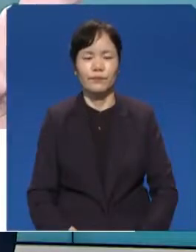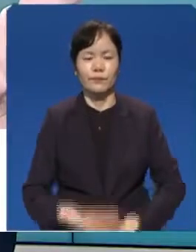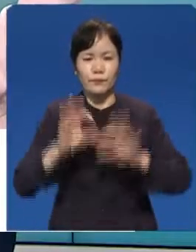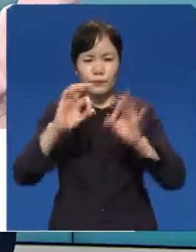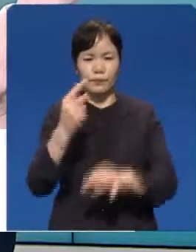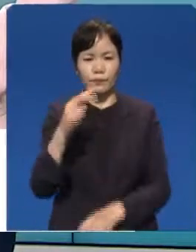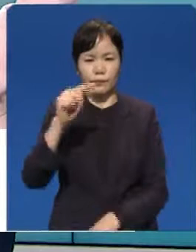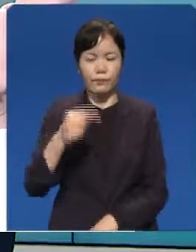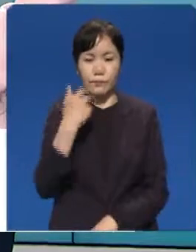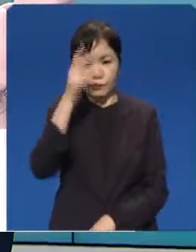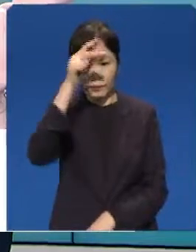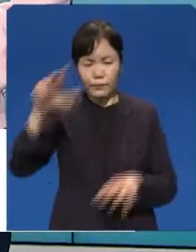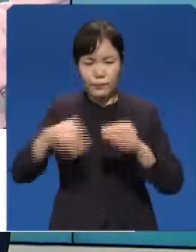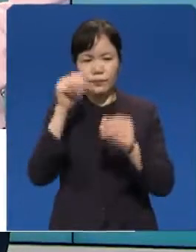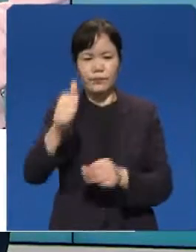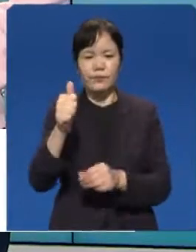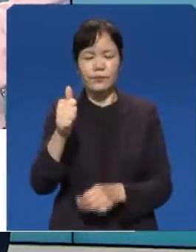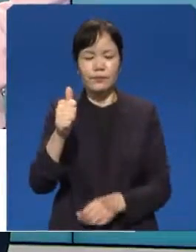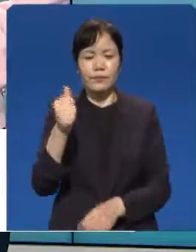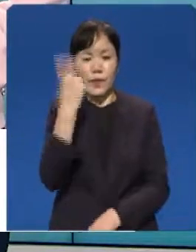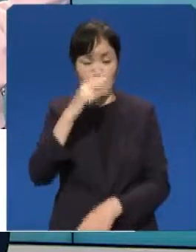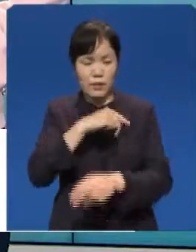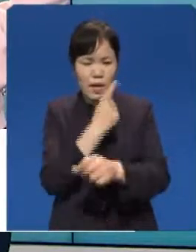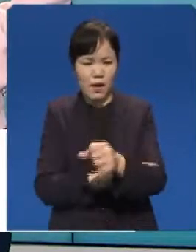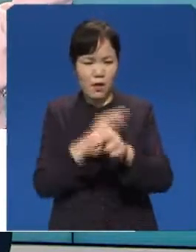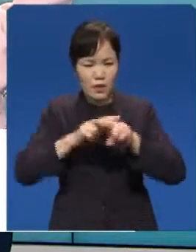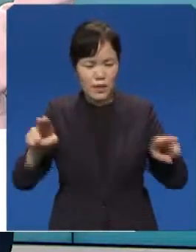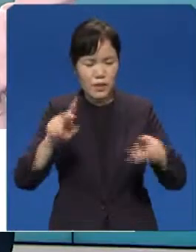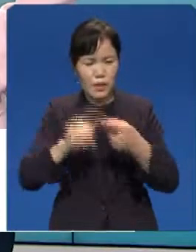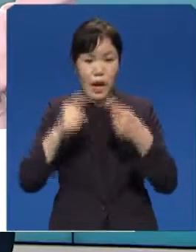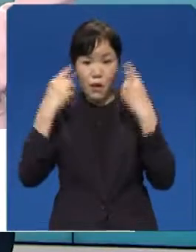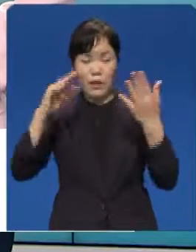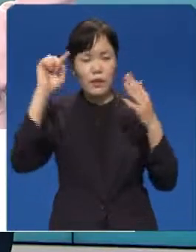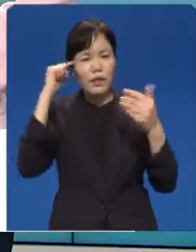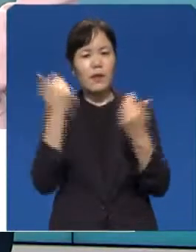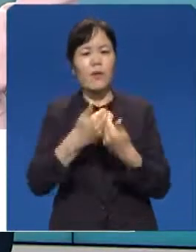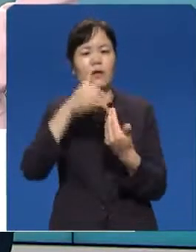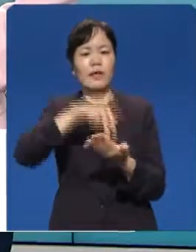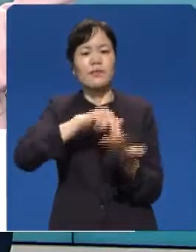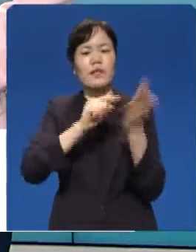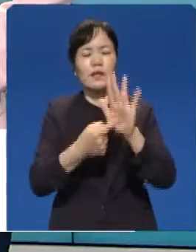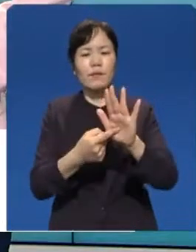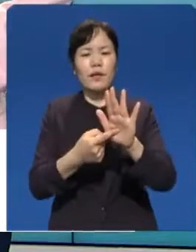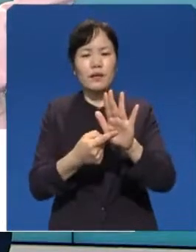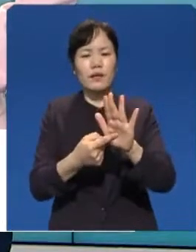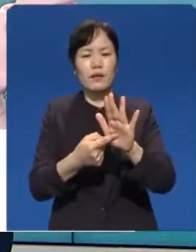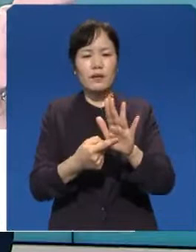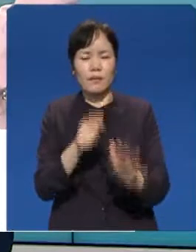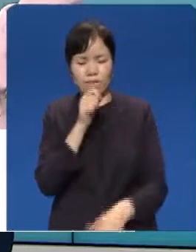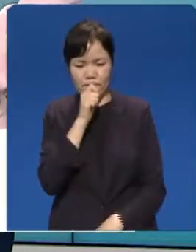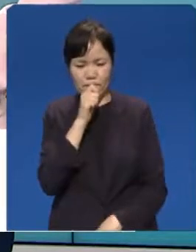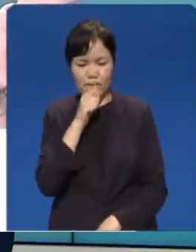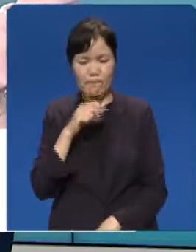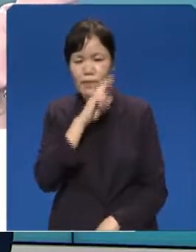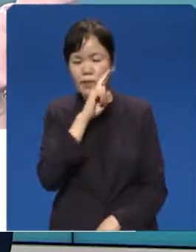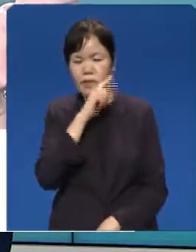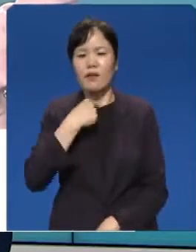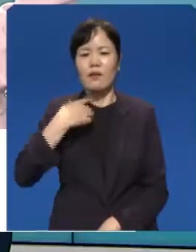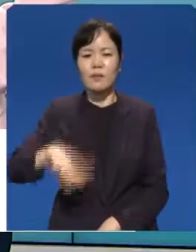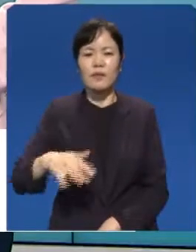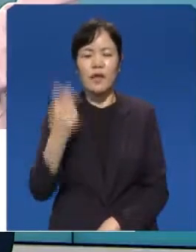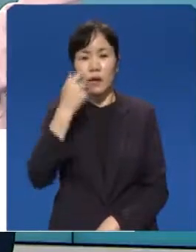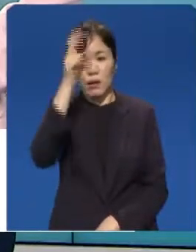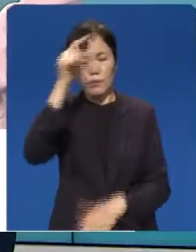김오수 검찰총장은 검수완박 중재안에 명확하게 반대한다고 밝히며 묵인 의혹을 부인했습니다. 검찰 내부는